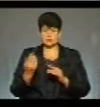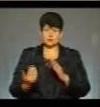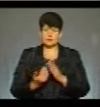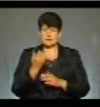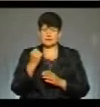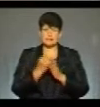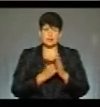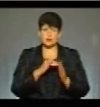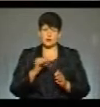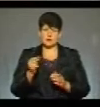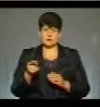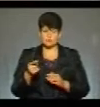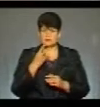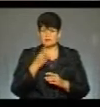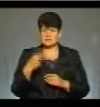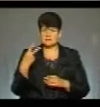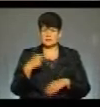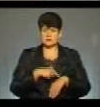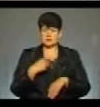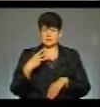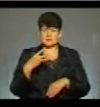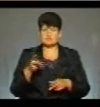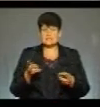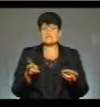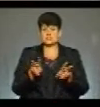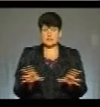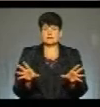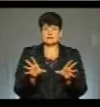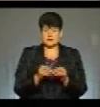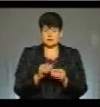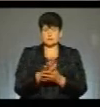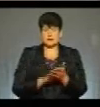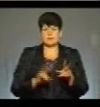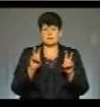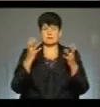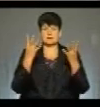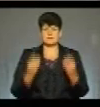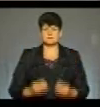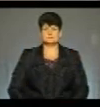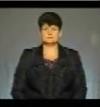телеканалі ЮА Тернопіль. Дивіться о 20:30 і залишайтеся з нами далі в ефірі «Тема дня».